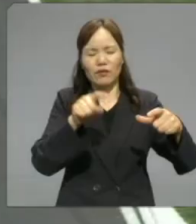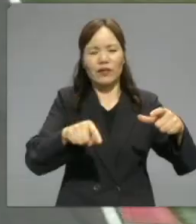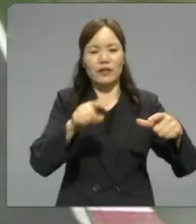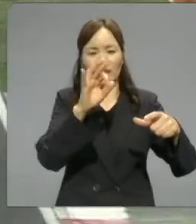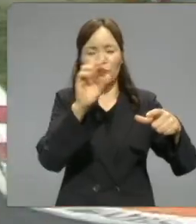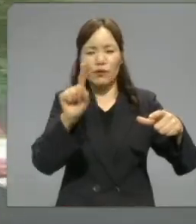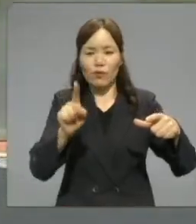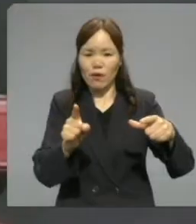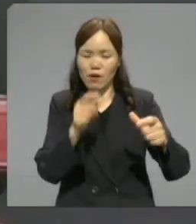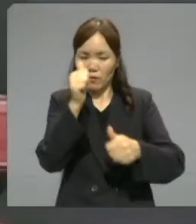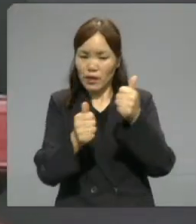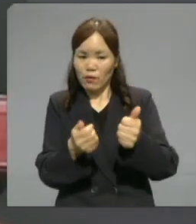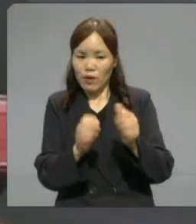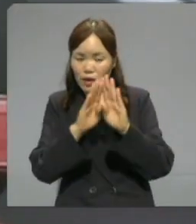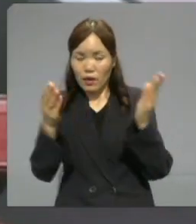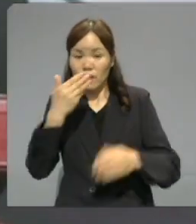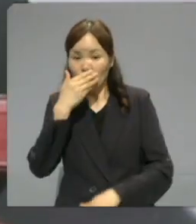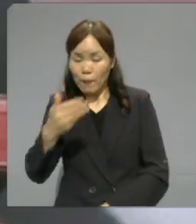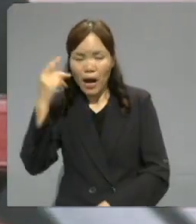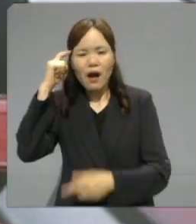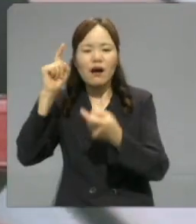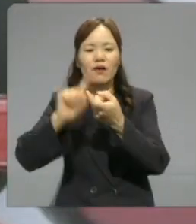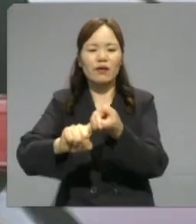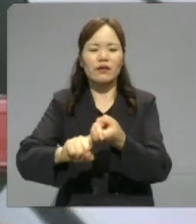대회가 개최될지 주목됩니다.